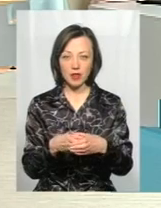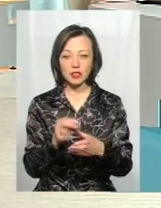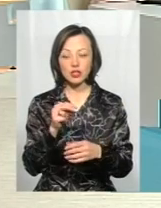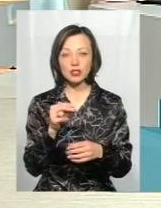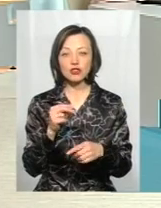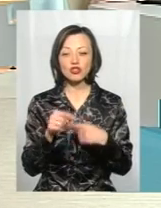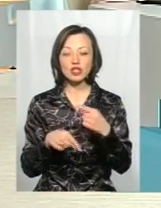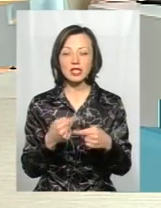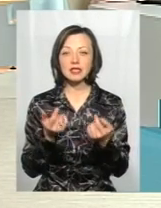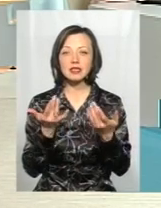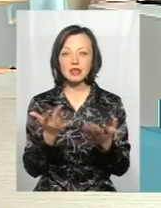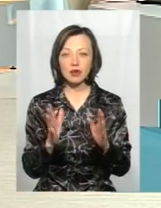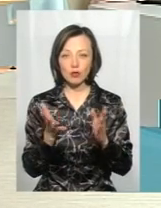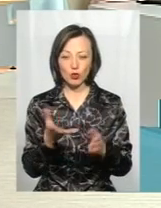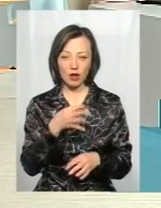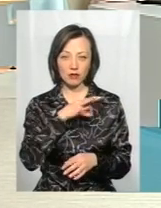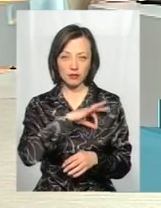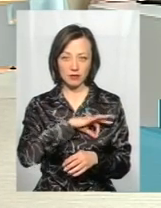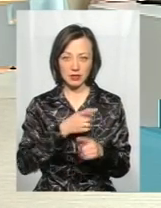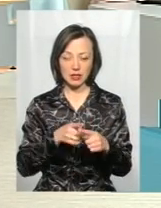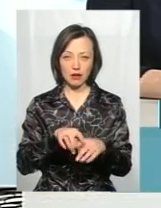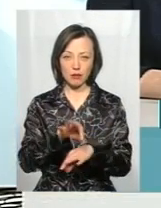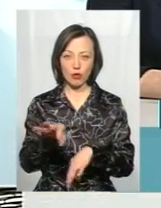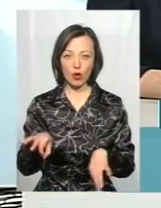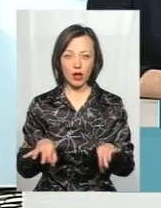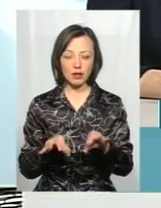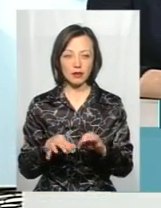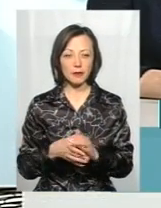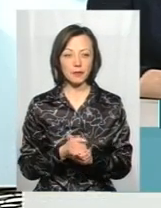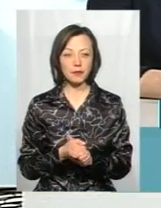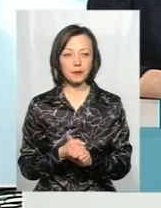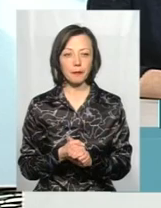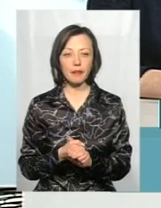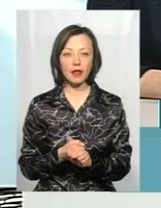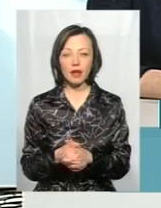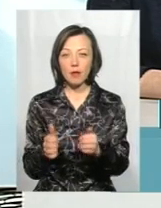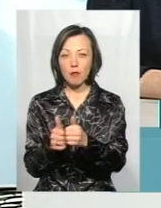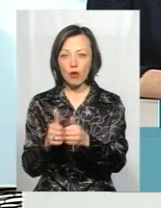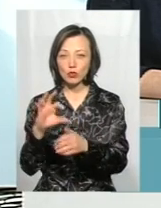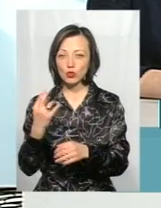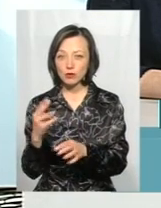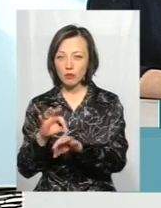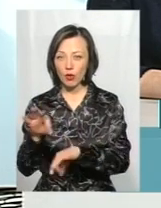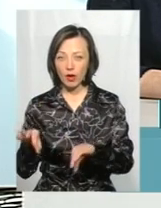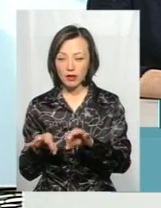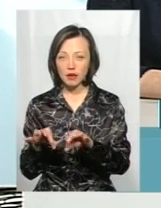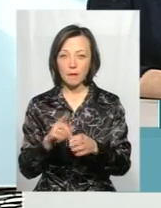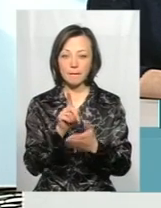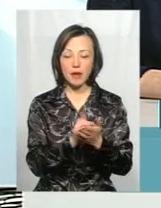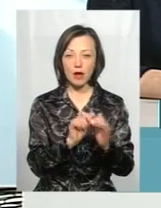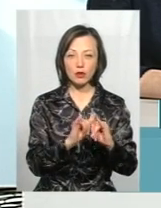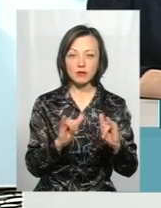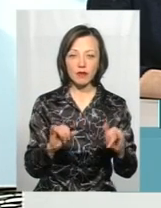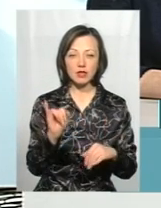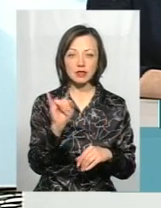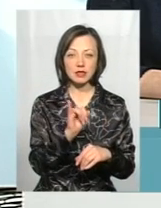Через скільки буде самоокупний цей проект? Тобто паралельно з соціальними проектами, соціальна інфраструктура має